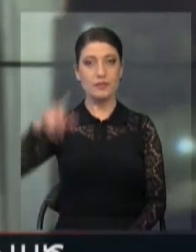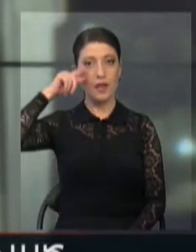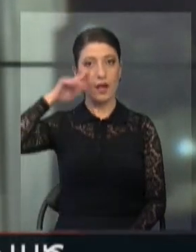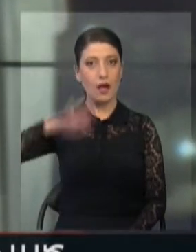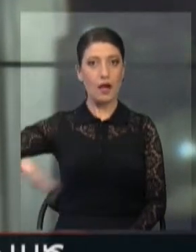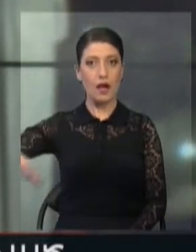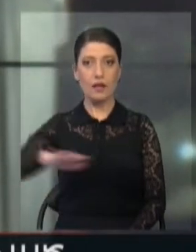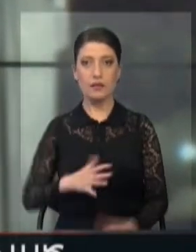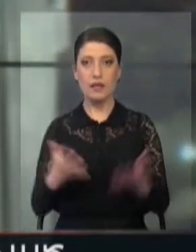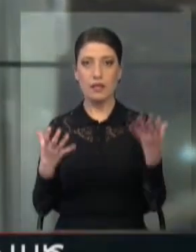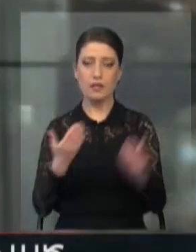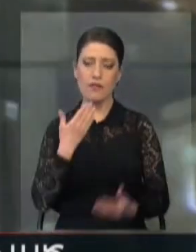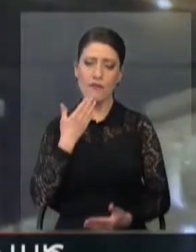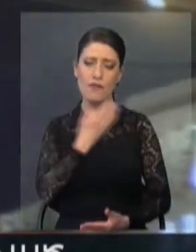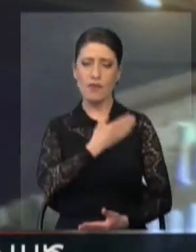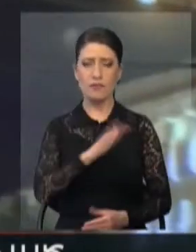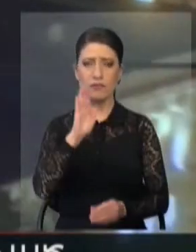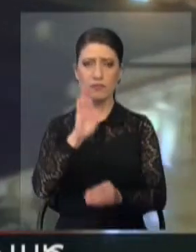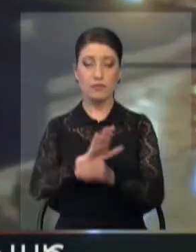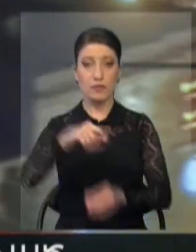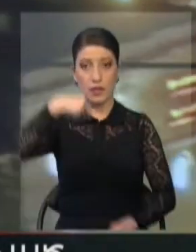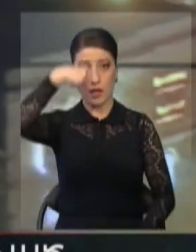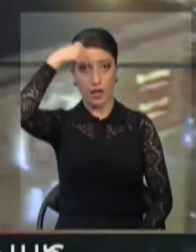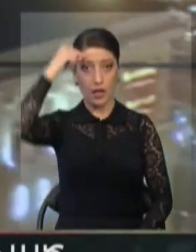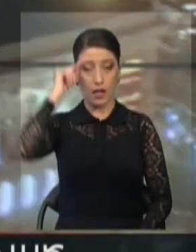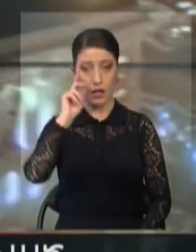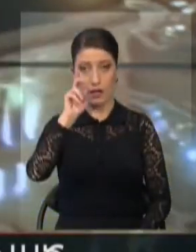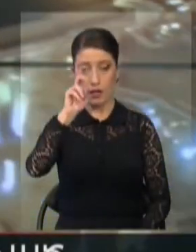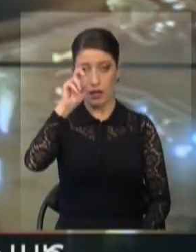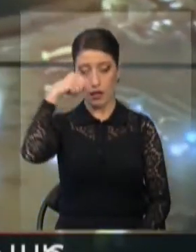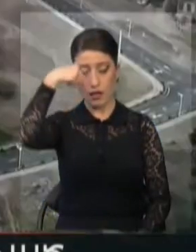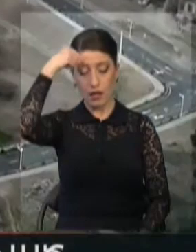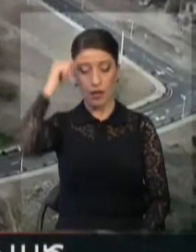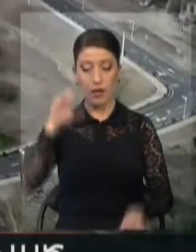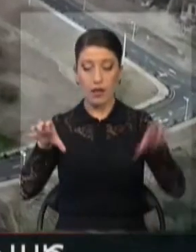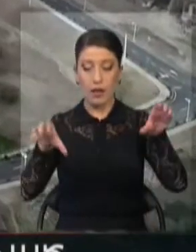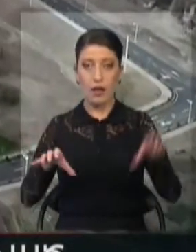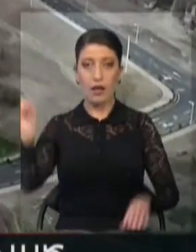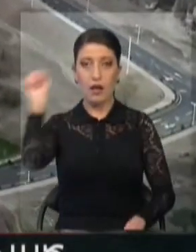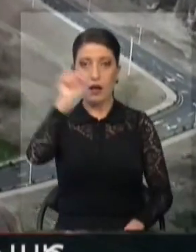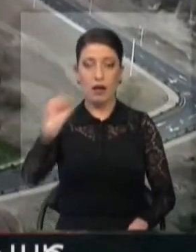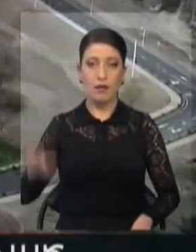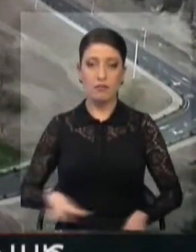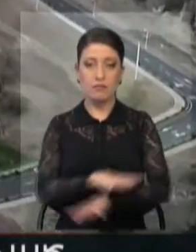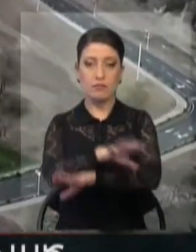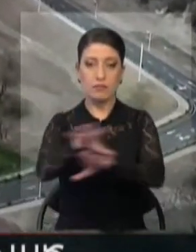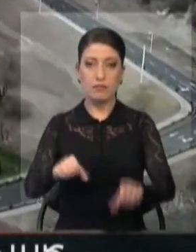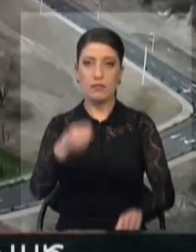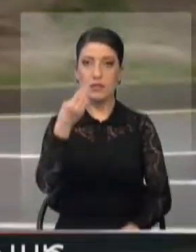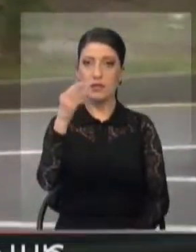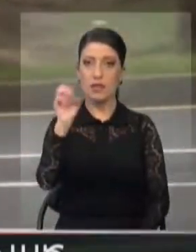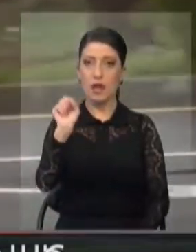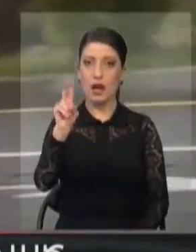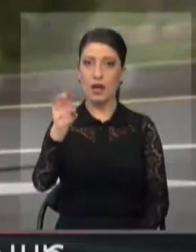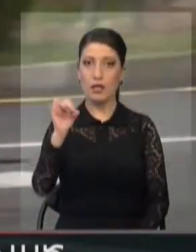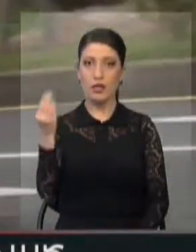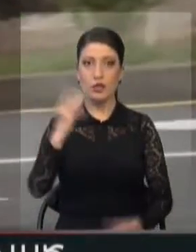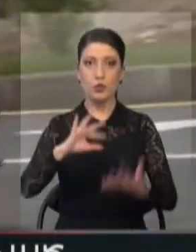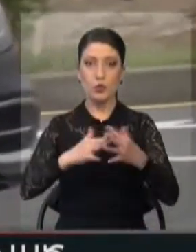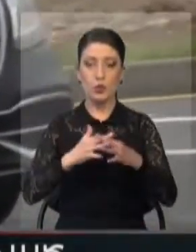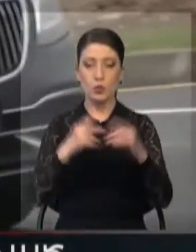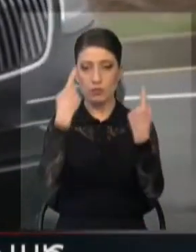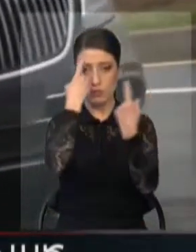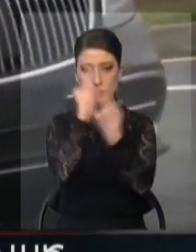Հայաստանին այսօր վերջնագիր է ներկայացրել Ադրբեջանը, այդ երկրի ղեկավարը Արցախից օկուպացված Թալիշ գյուղում հայտարարել է, թե